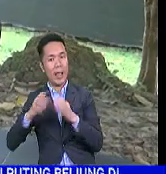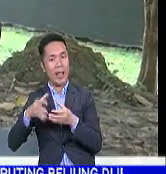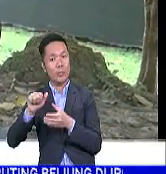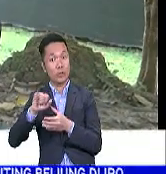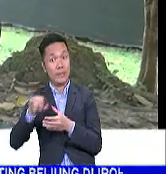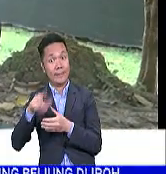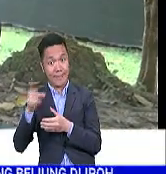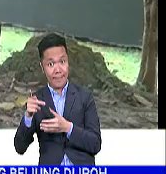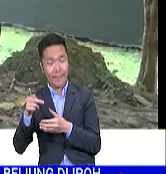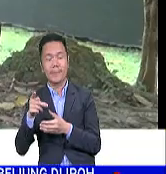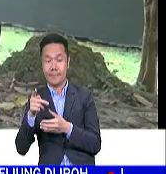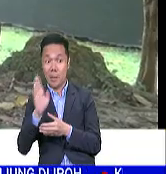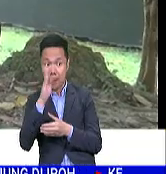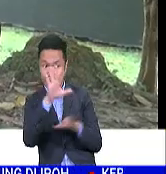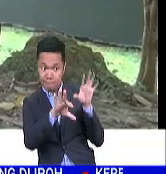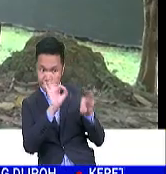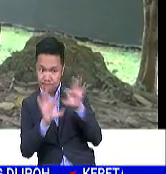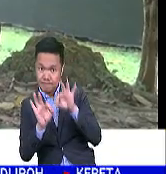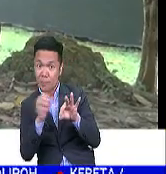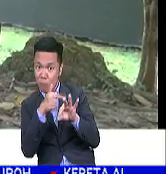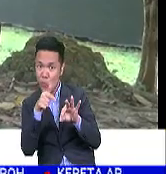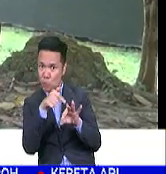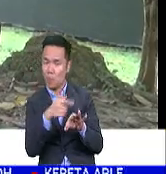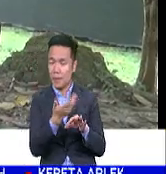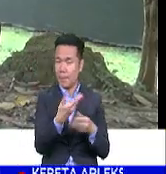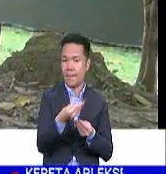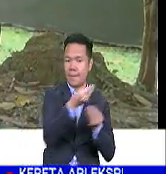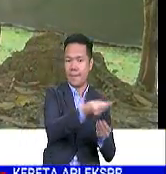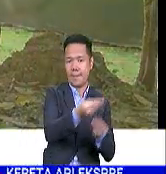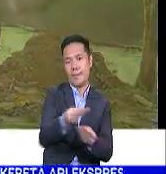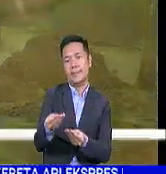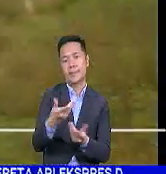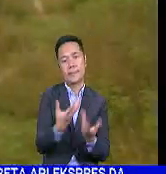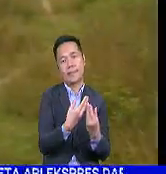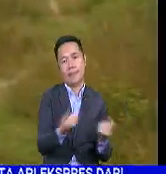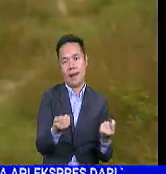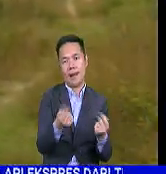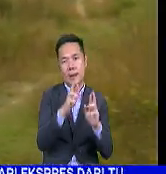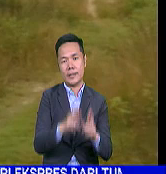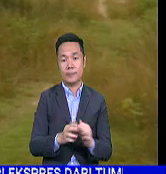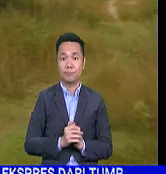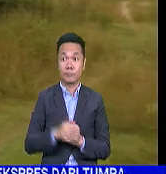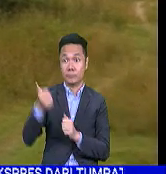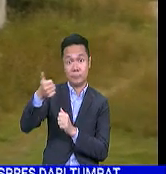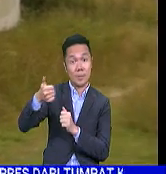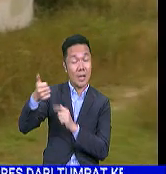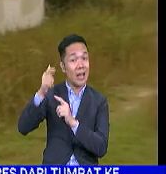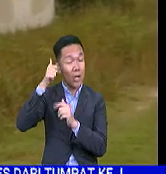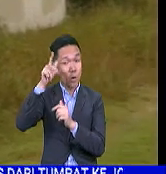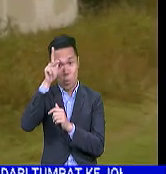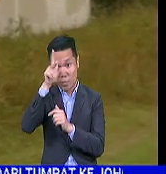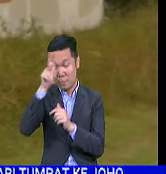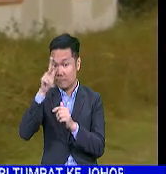Jawatan Kuasa Pemilihan untuk skim tanah rakyat. Dan kerajaan negeri dah bersetuju. Kerajaan negeri